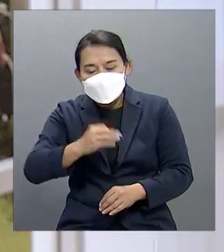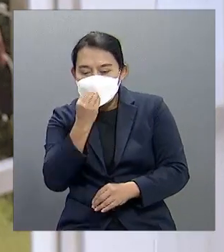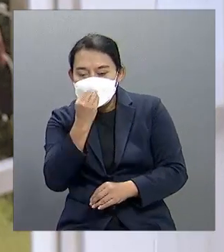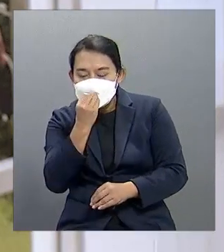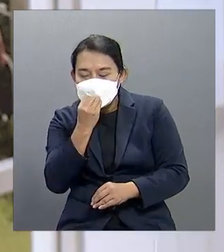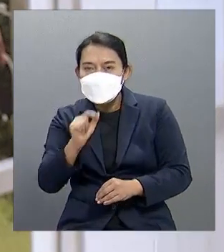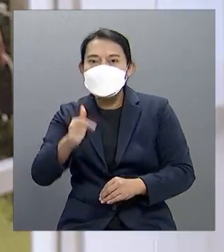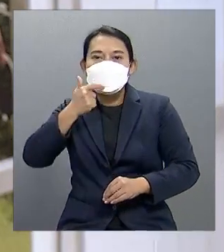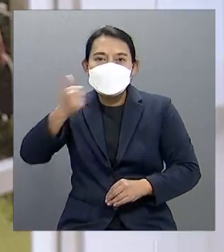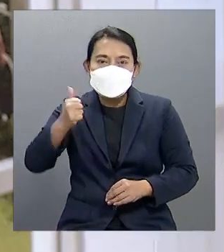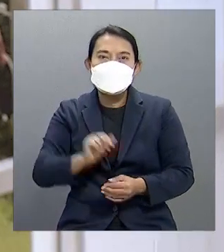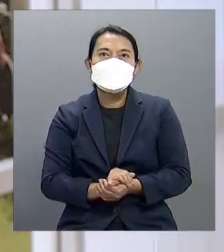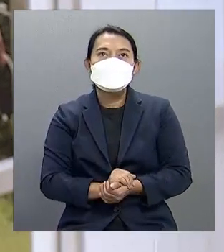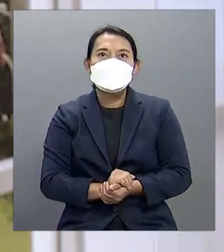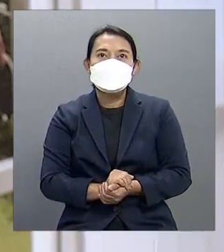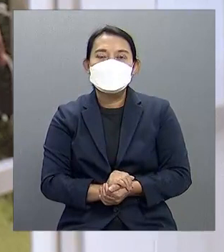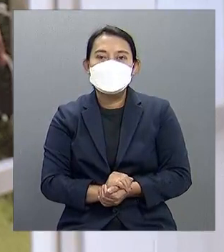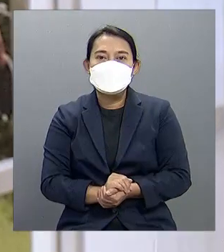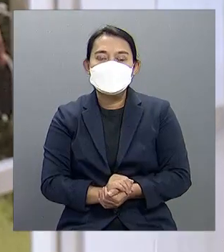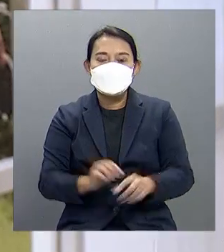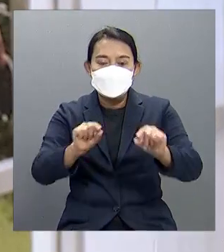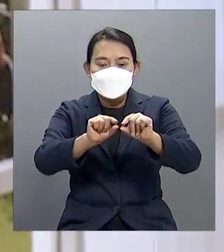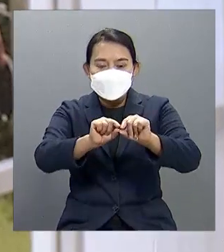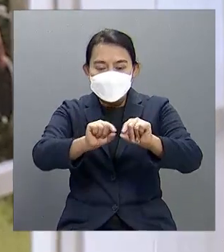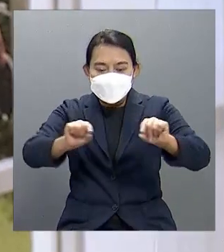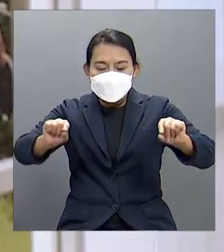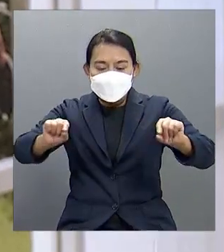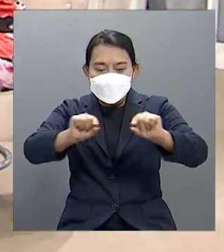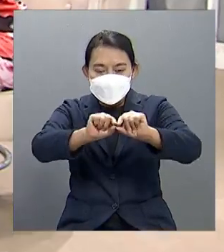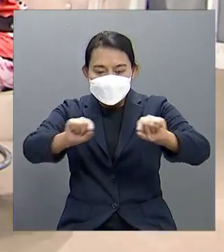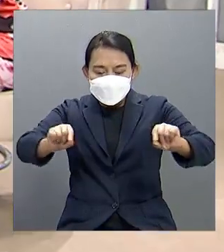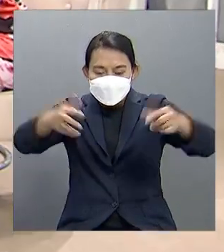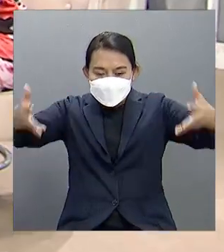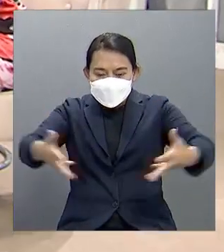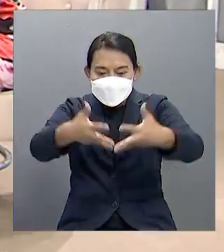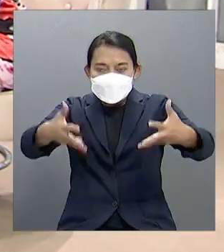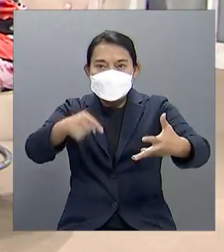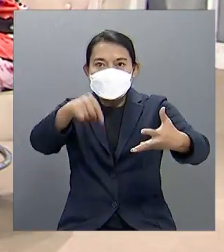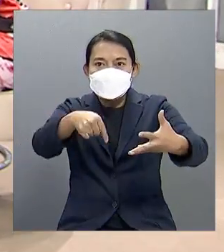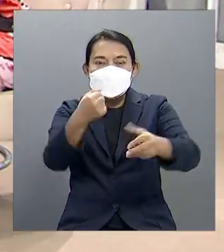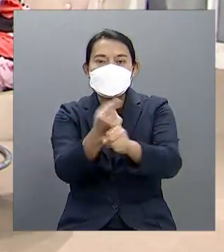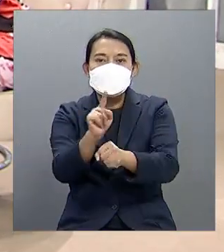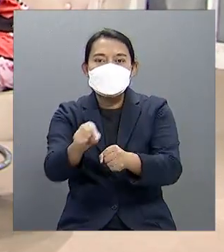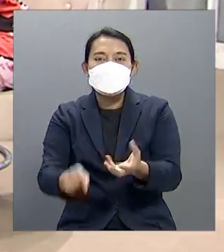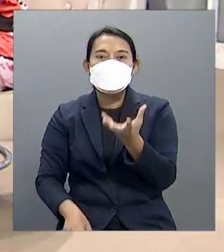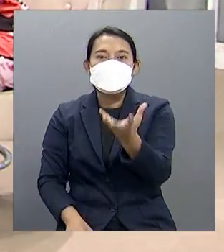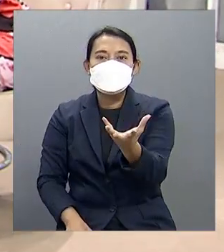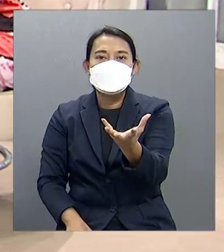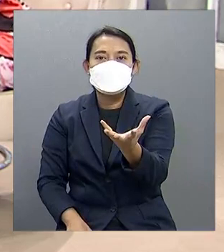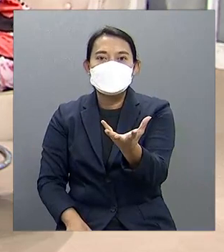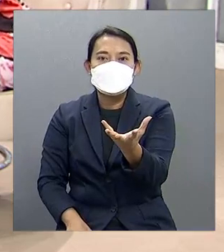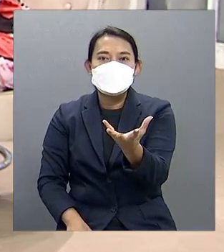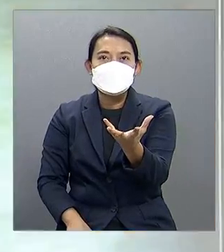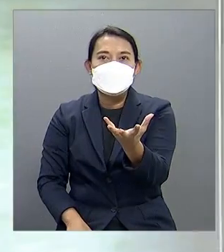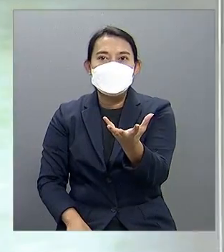มหน่อยถ้าพูดถึงผัดไทยเนี่ยคิดว่าต่อครั้งที่จะกินเนี่ยกินได้กันคนละกี่จาน จานเดียวก็โอเคแล้ว ใช่ไหมพี่ปูเป้เนี่ยกระเพาะน่าจะเท่